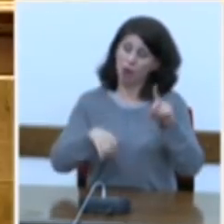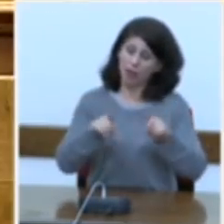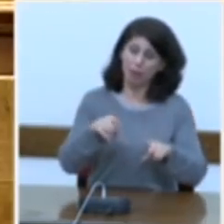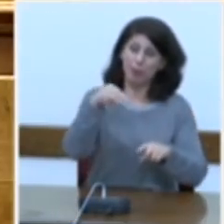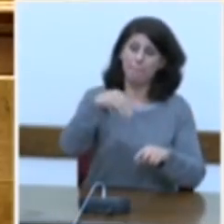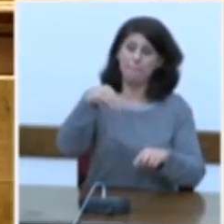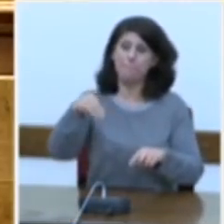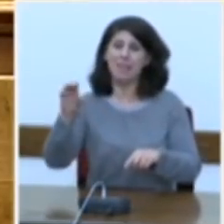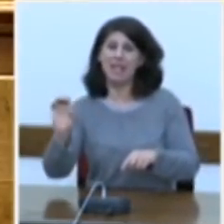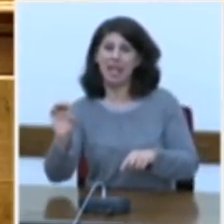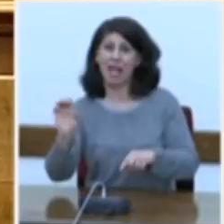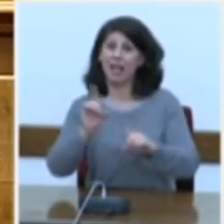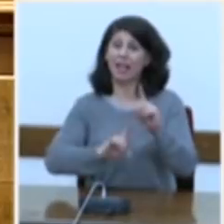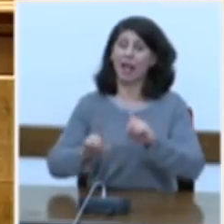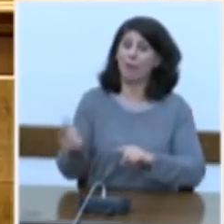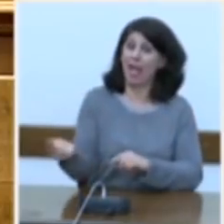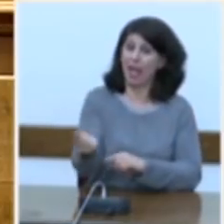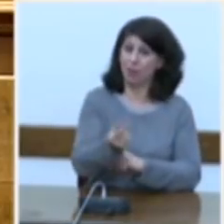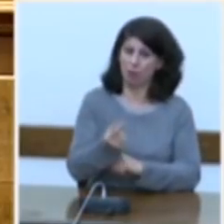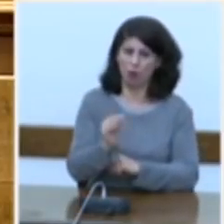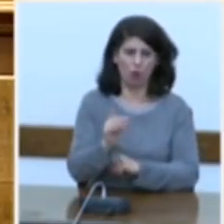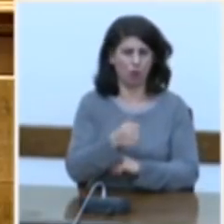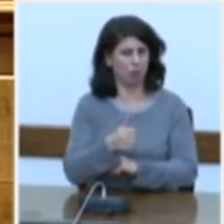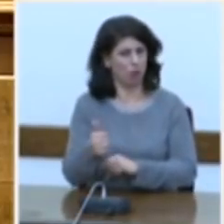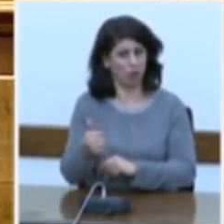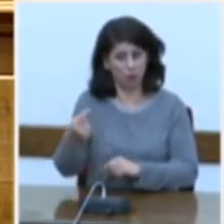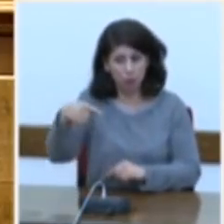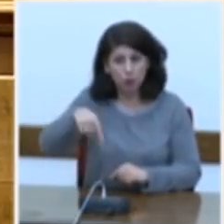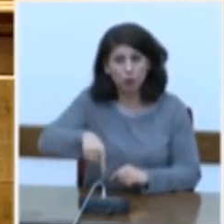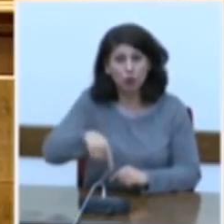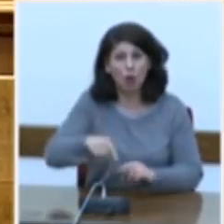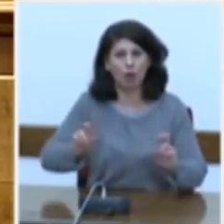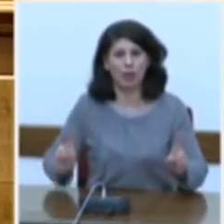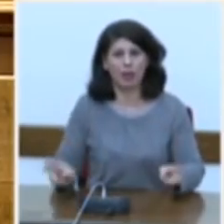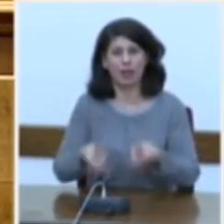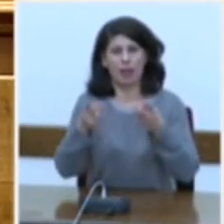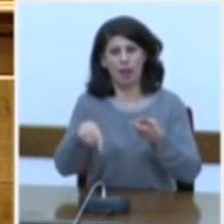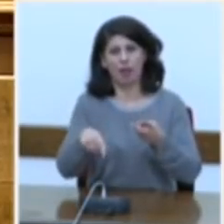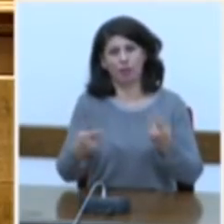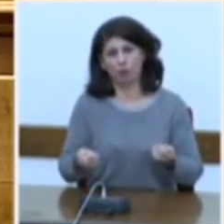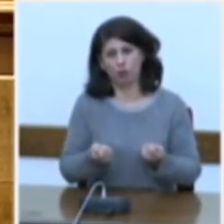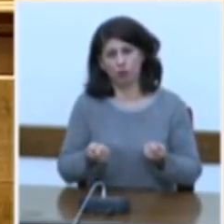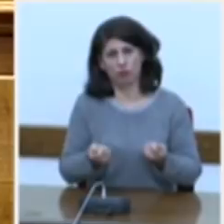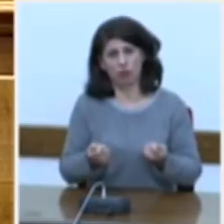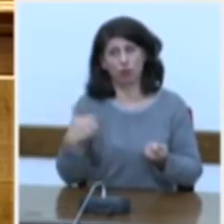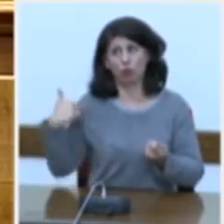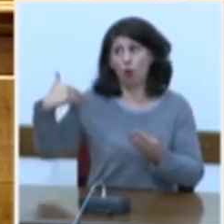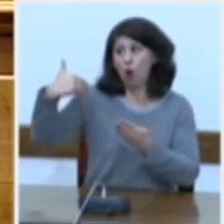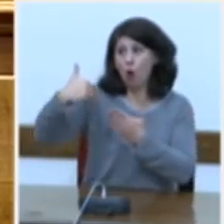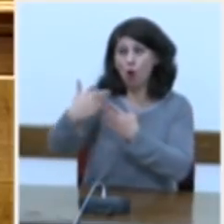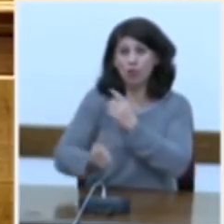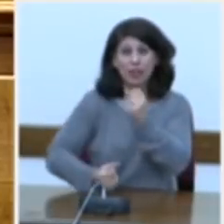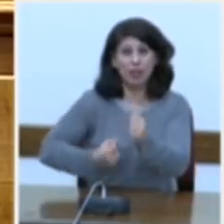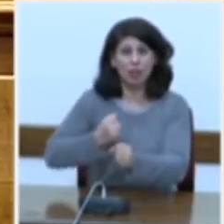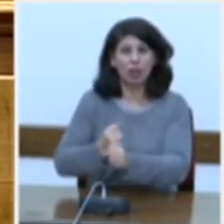ενημέρωσης, κάποιες εκπομπές και όχι μόνο, που τώρα ανακάλυψαν αυτά τα φαινόμενα, ενώ τόσα χρόνια